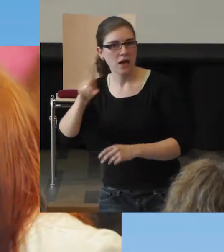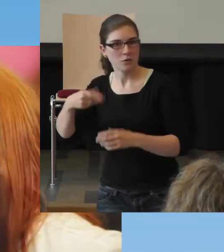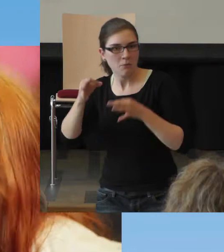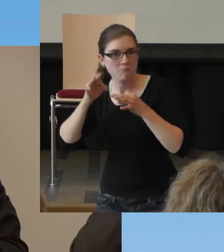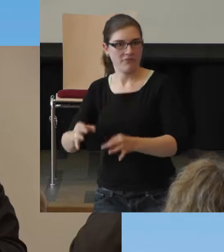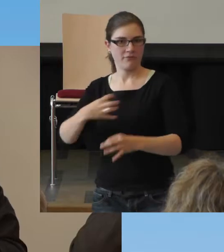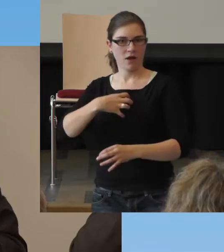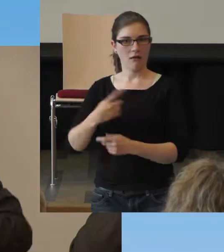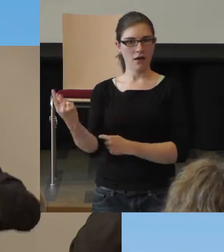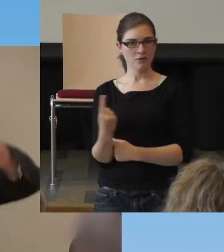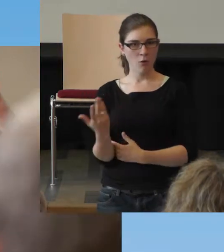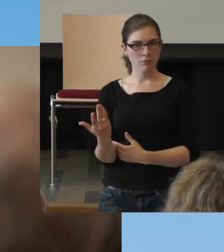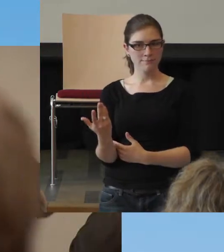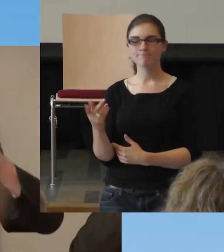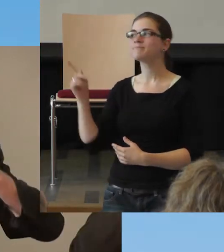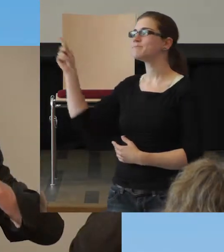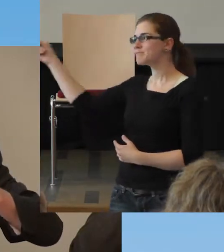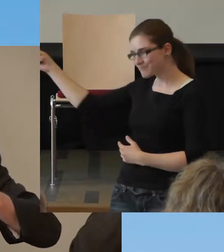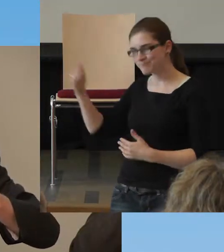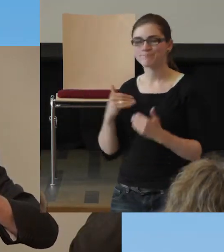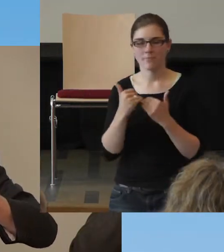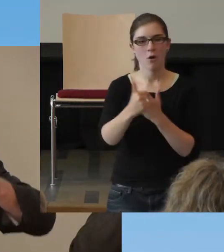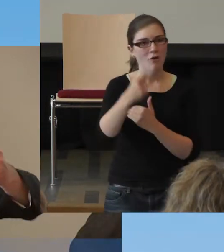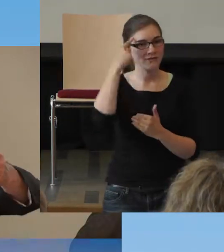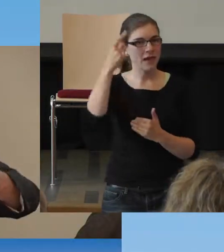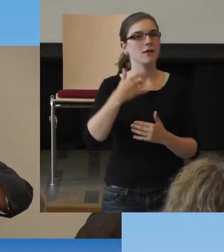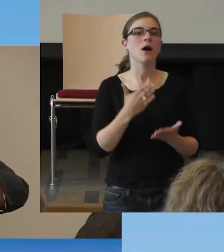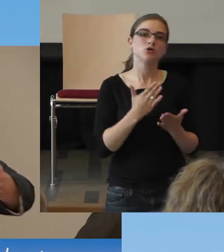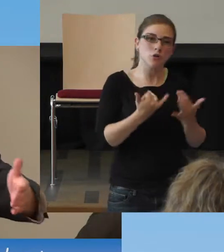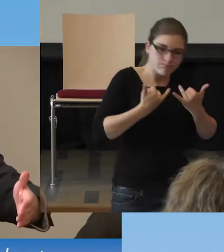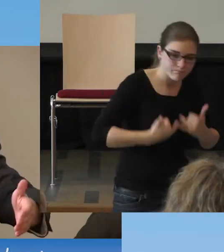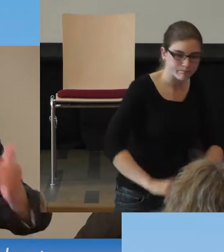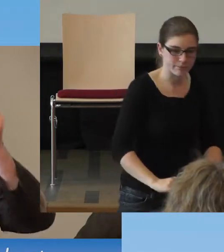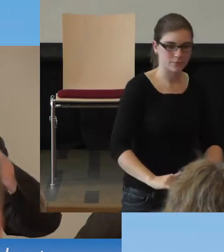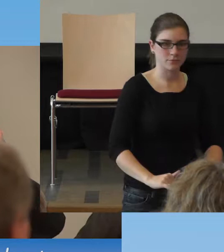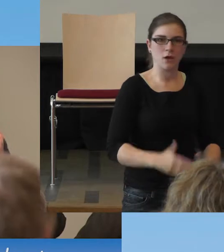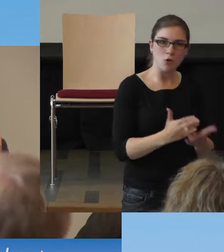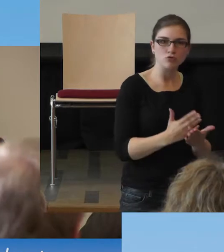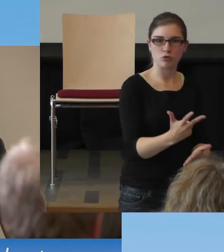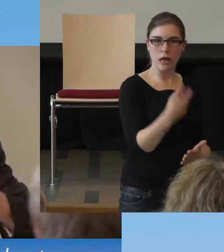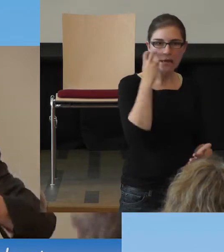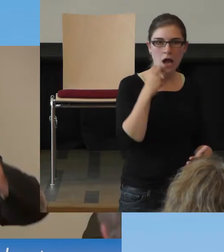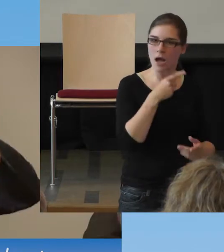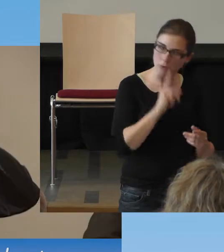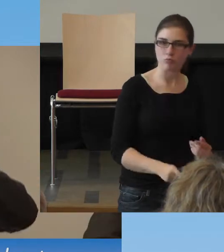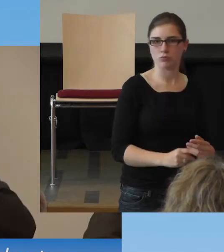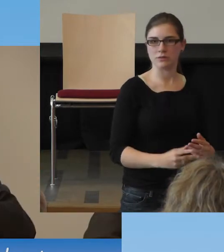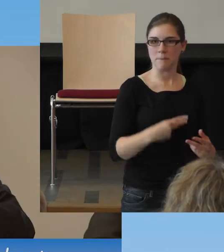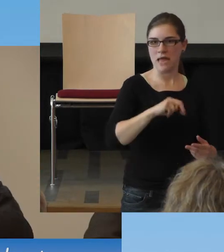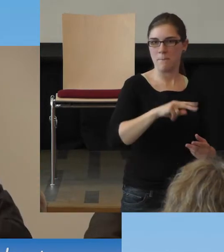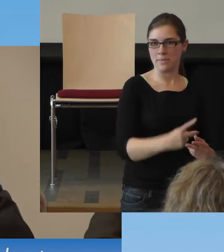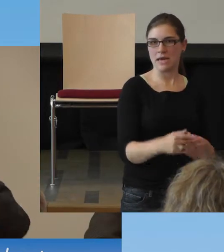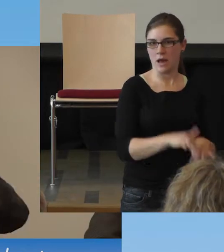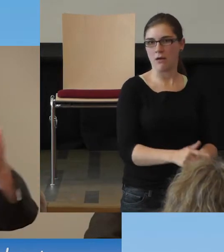wunderbar man denkt nämlich angeboren ja da muss der doch schon mit drei Jahren eine Polyneuropathie gehabt haben falsch